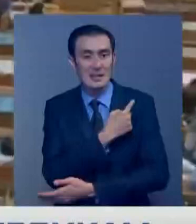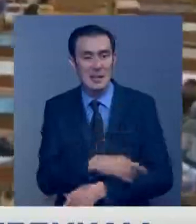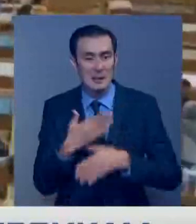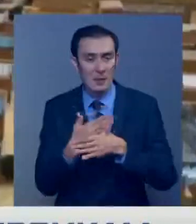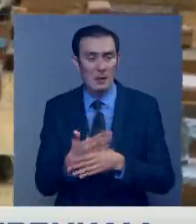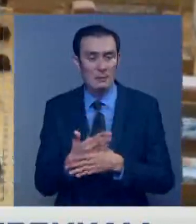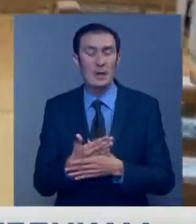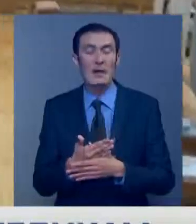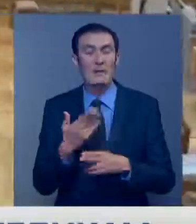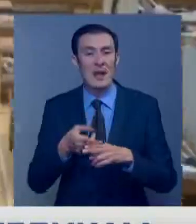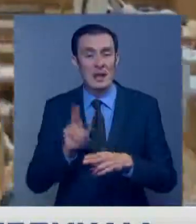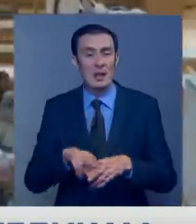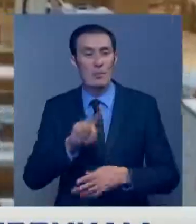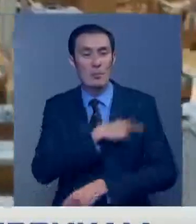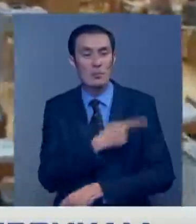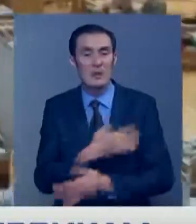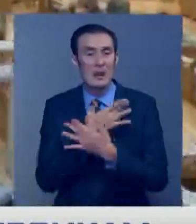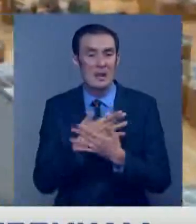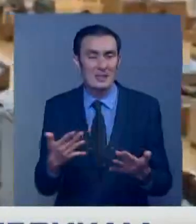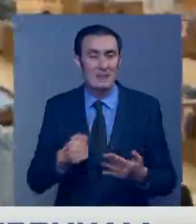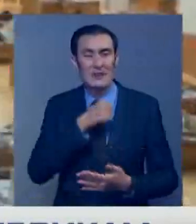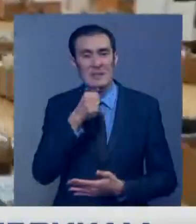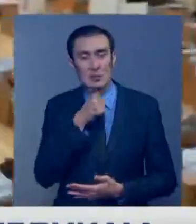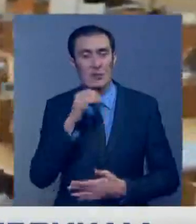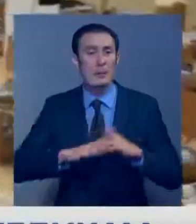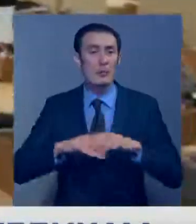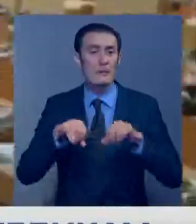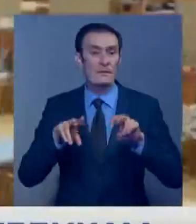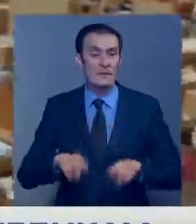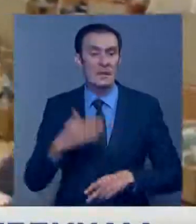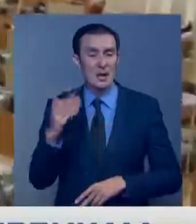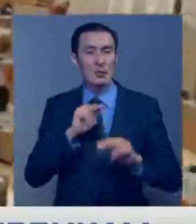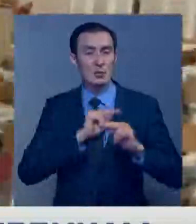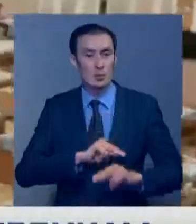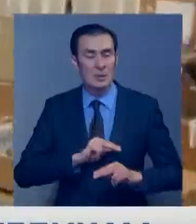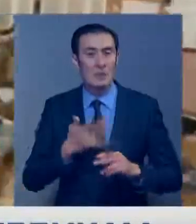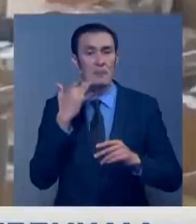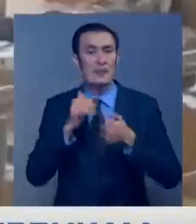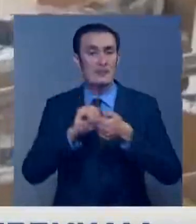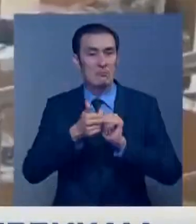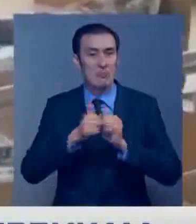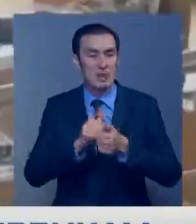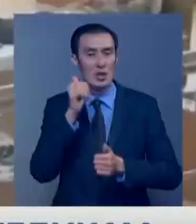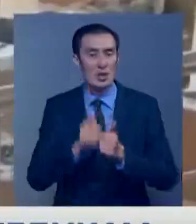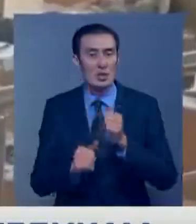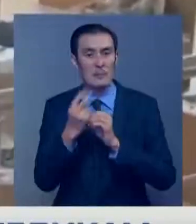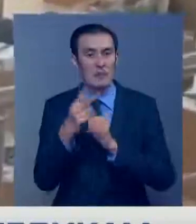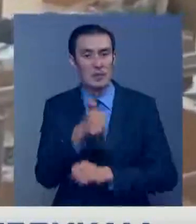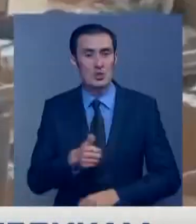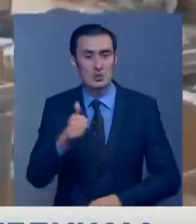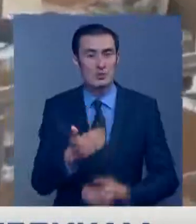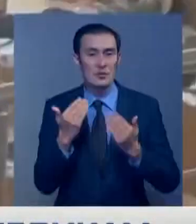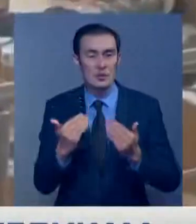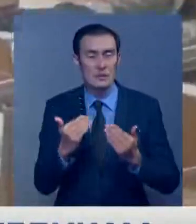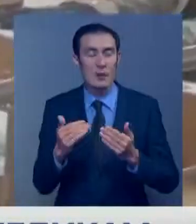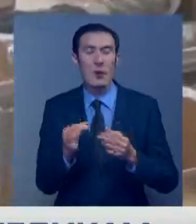Среди добровольцев в этом госпитале люди самых разных возрастов и профессий. Они трудятся посменно, каждый по 12 часов. Всего в